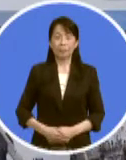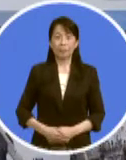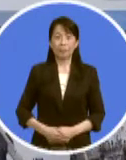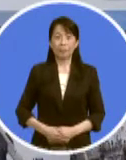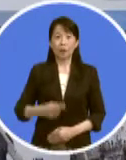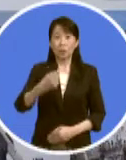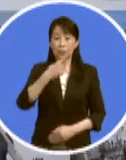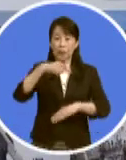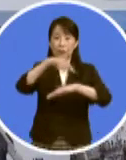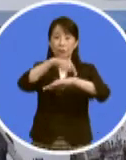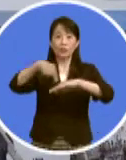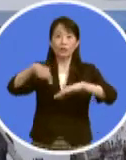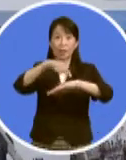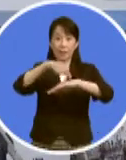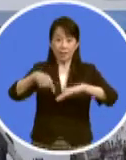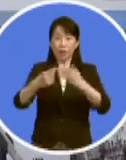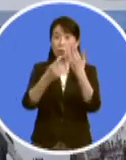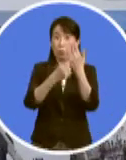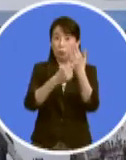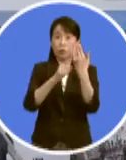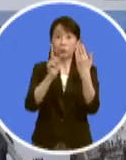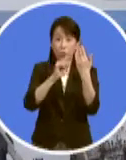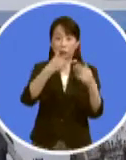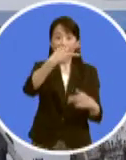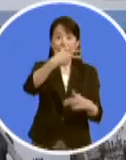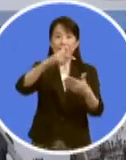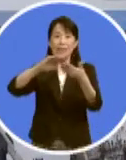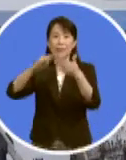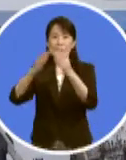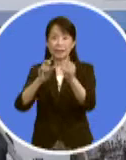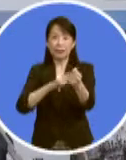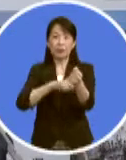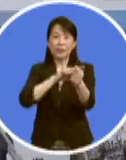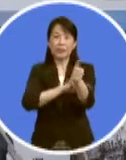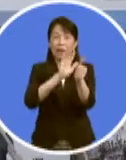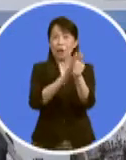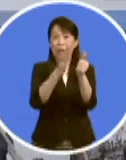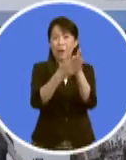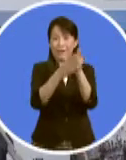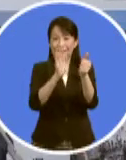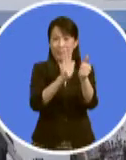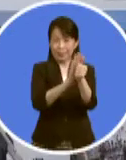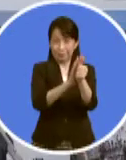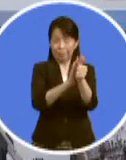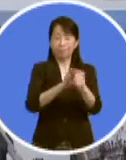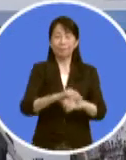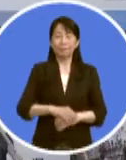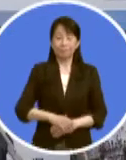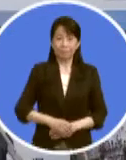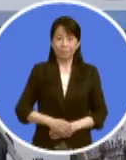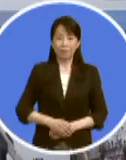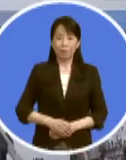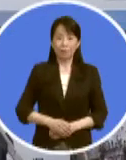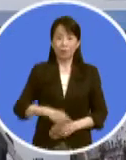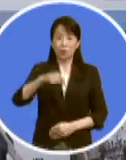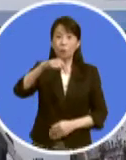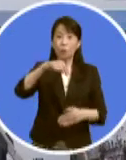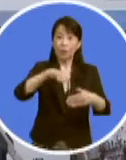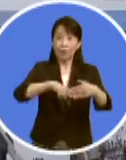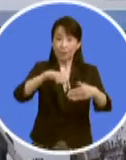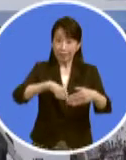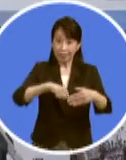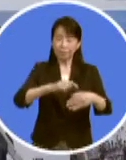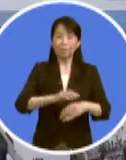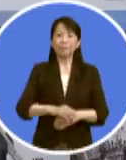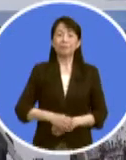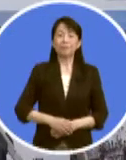え私の政策のまあ一つのポイントとしてし町との協働ということを言わせていただいておりますけれどもこの中